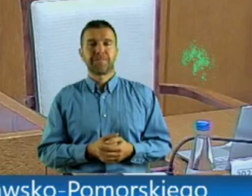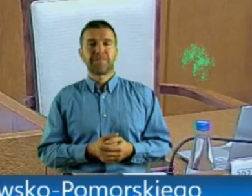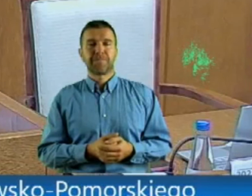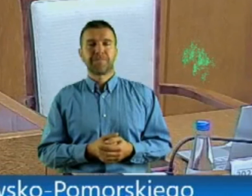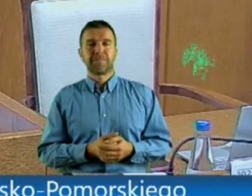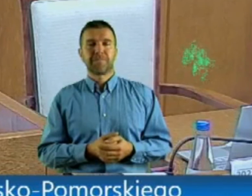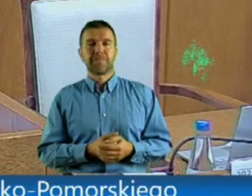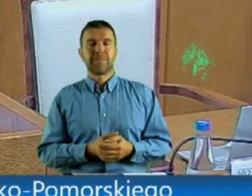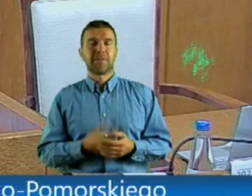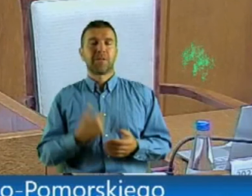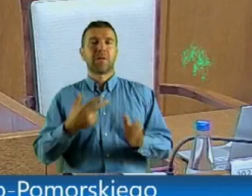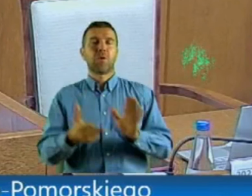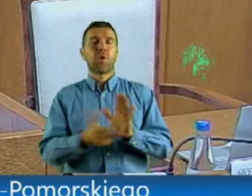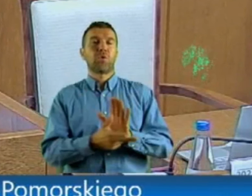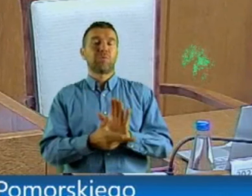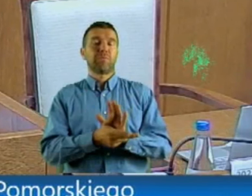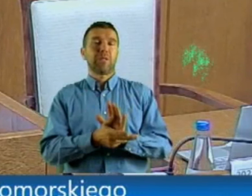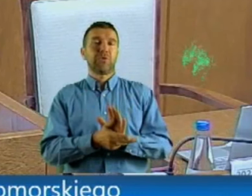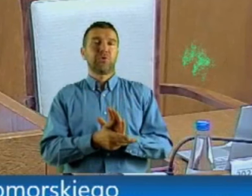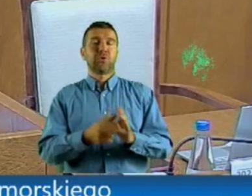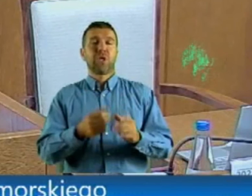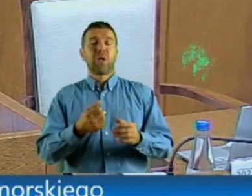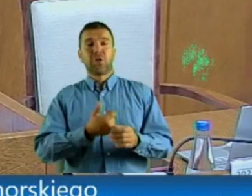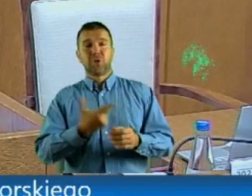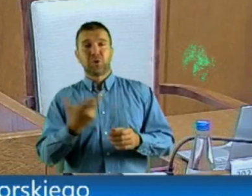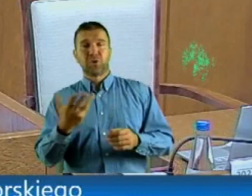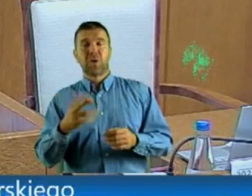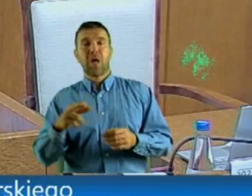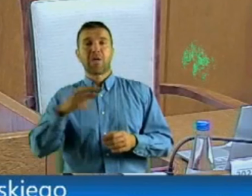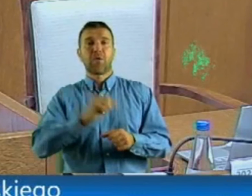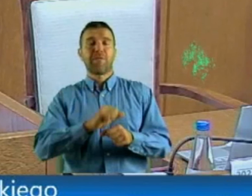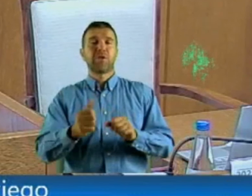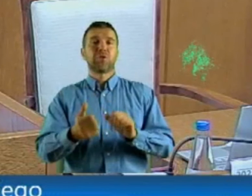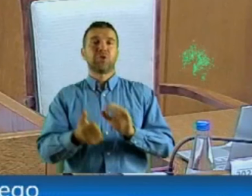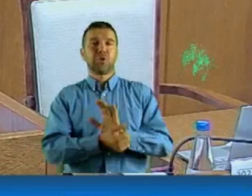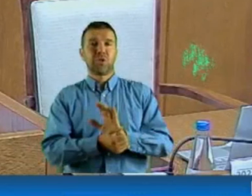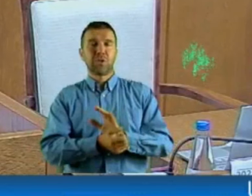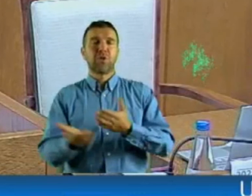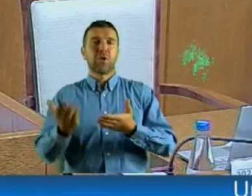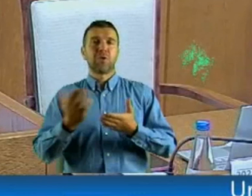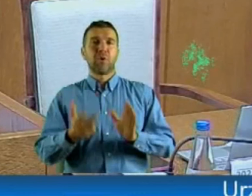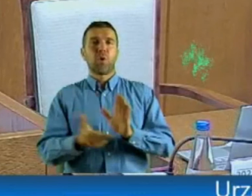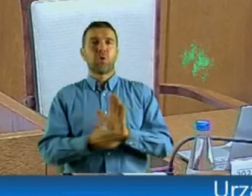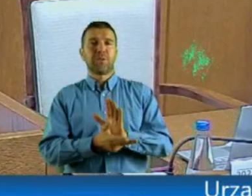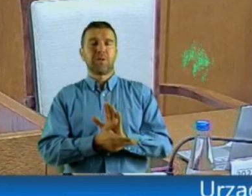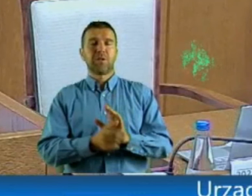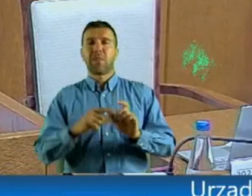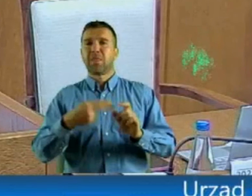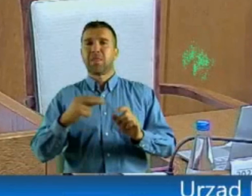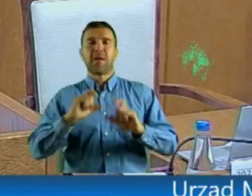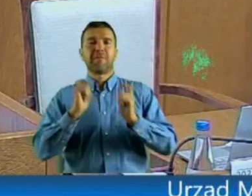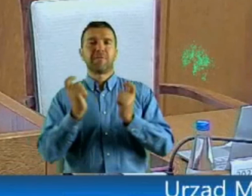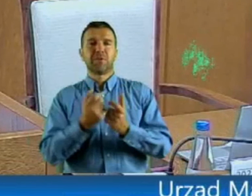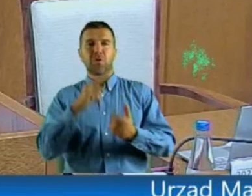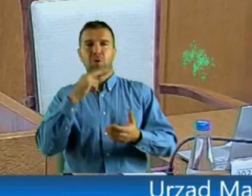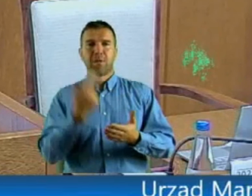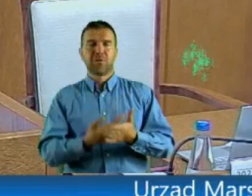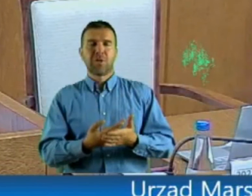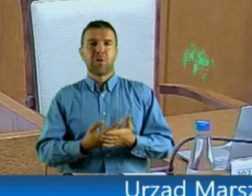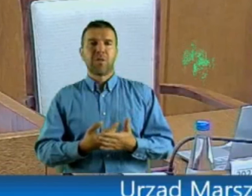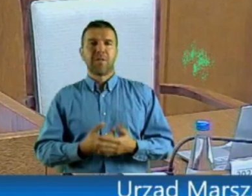w liczbie 18 sztuk. W regionów jest 16, dostaliśmy 18 odpowiedzi. Nie wszystkie województwa nam